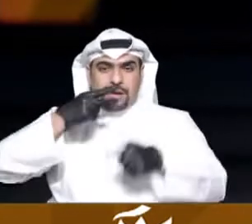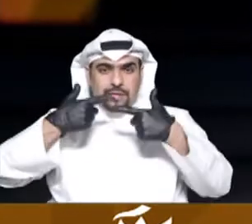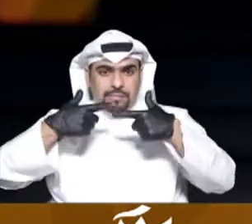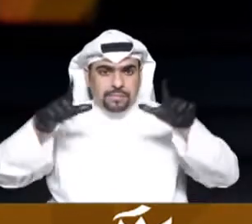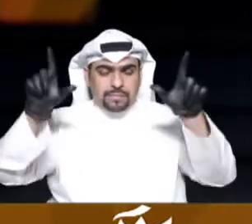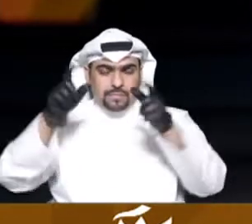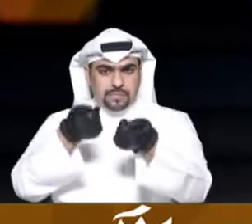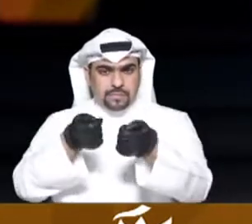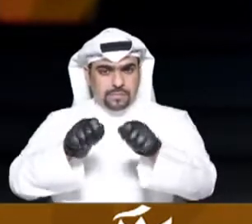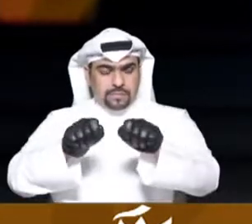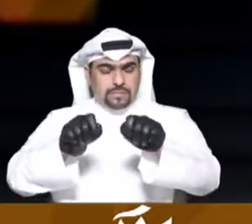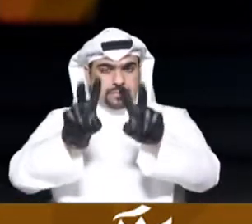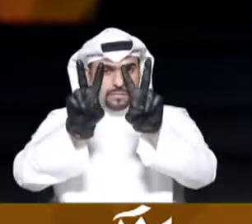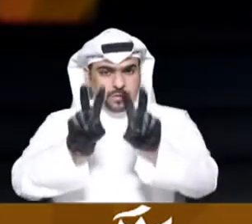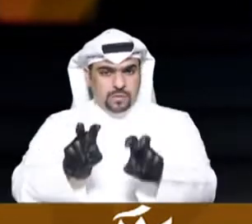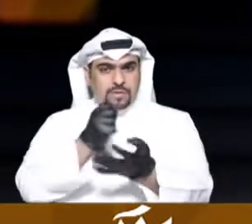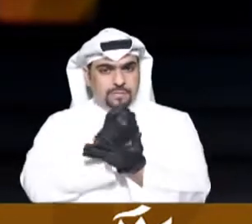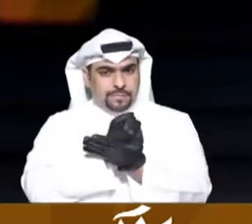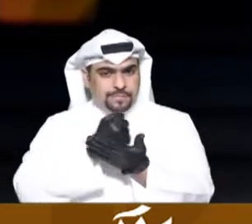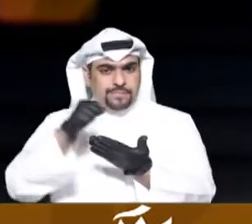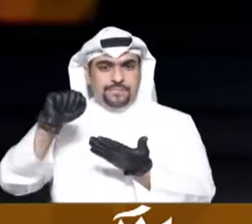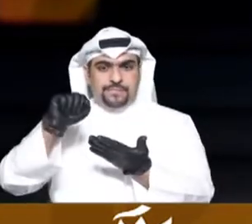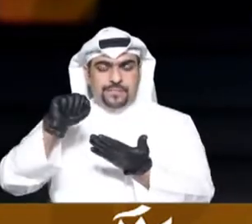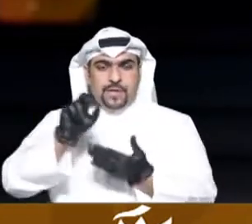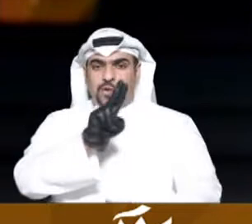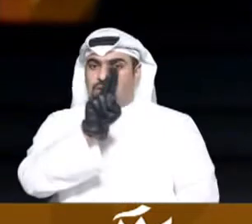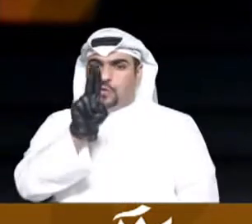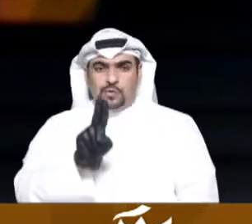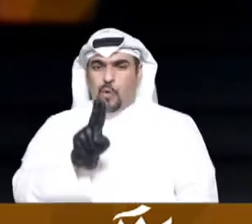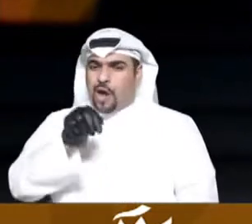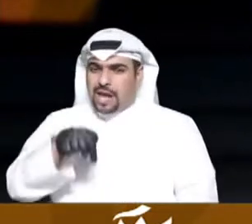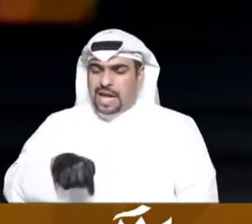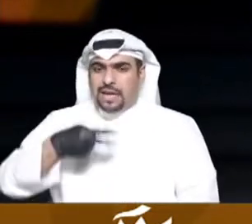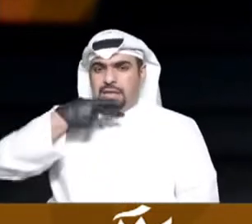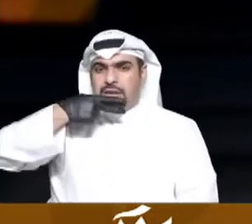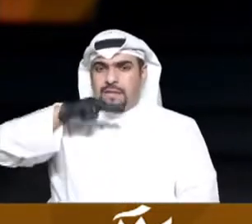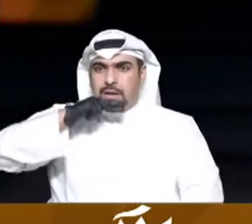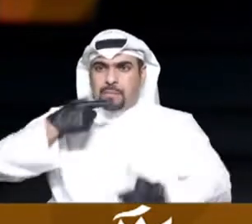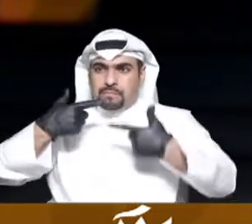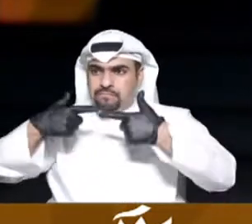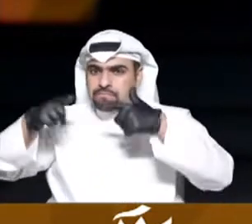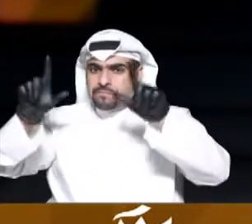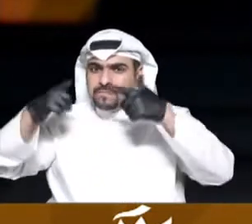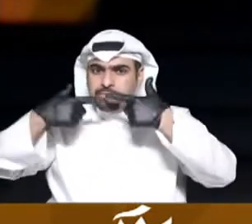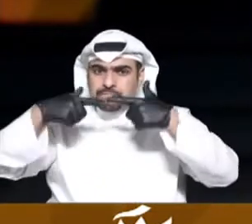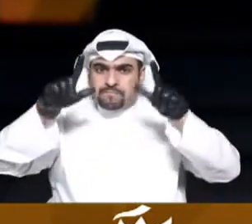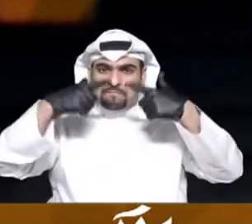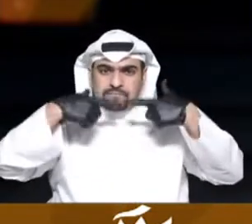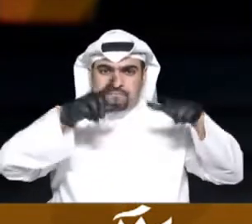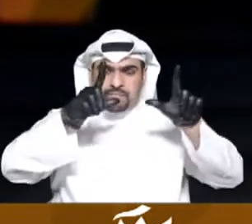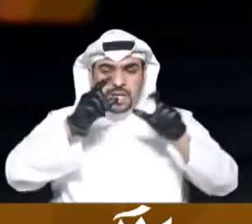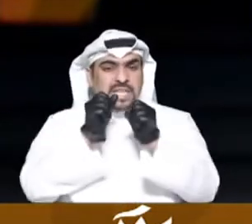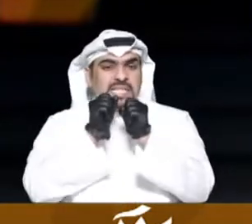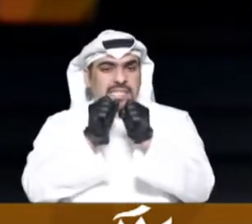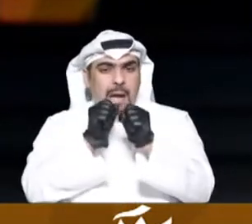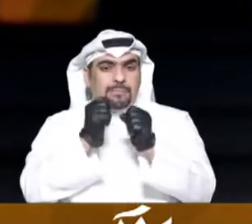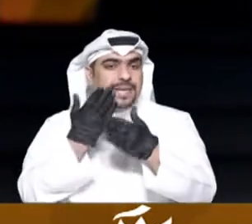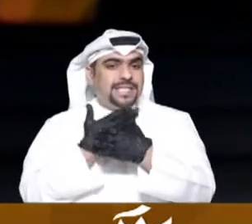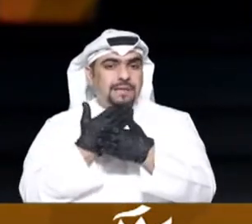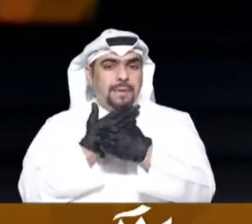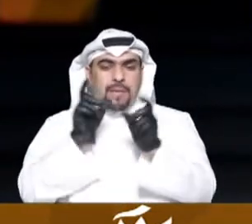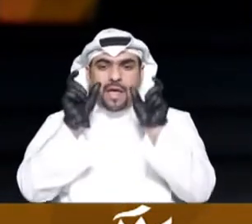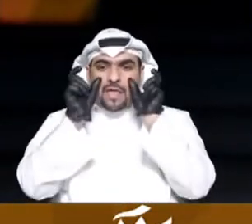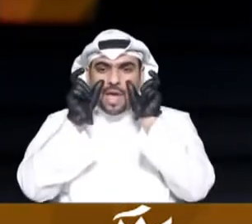يعني مجهوله المصدر. اليوم الاشاعه لها دور الحقيقه. صحيح. مغرض وقد يؤثر على يعني امن واستقرار الدوله. كيف يعني ترى